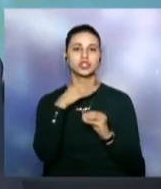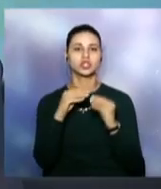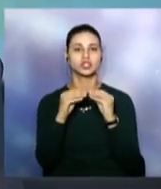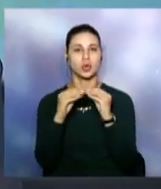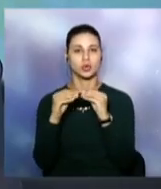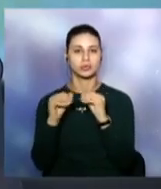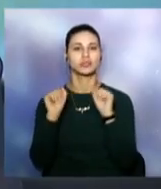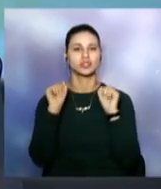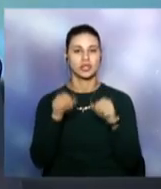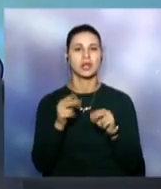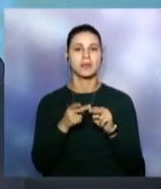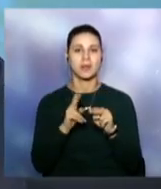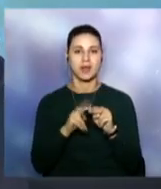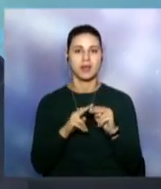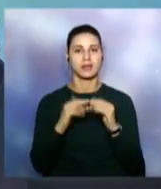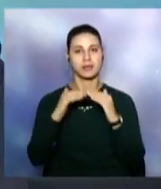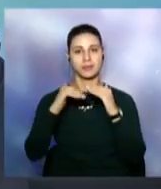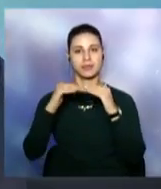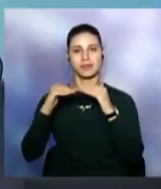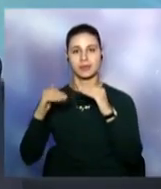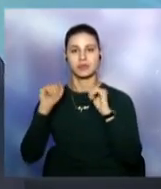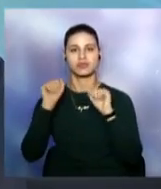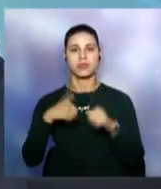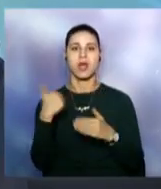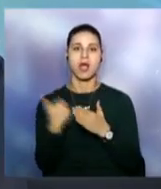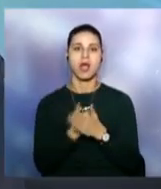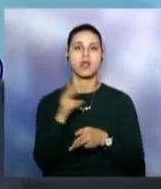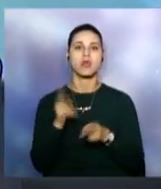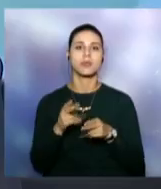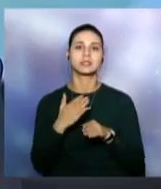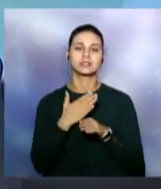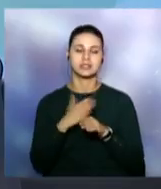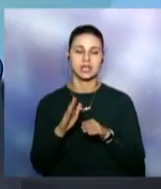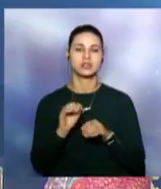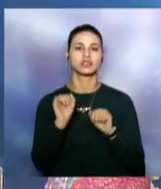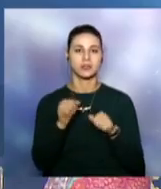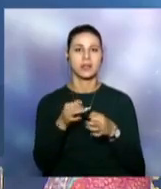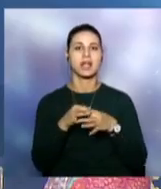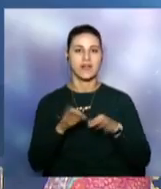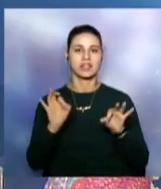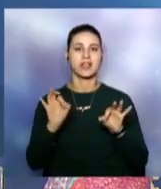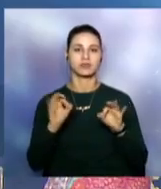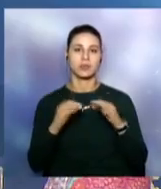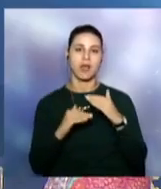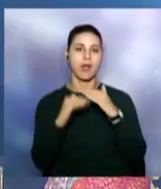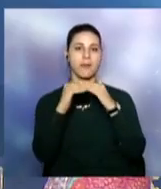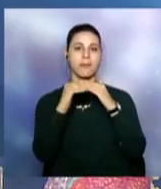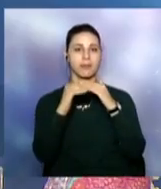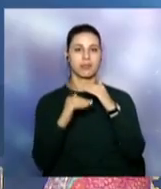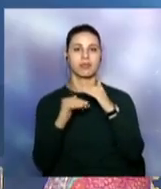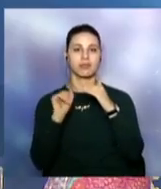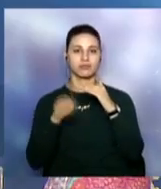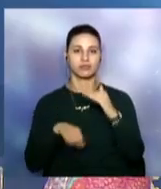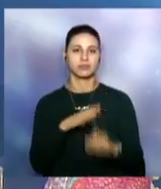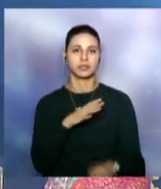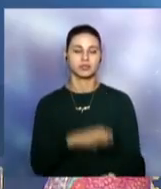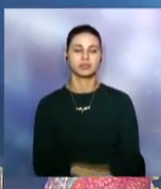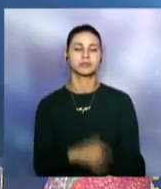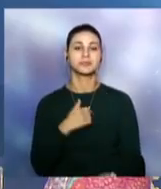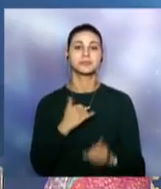შეხორცებითი ზონები, შეიძლება ეს ყველაფერი ხელახალი ოპერაციის გარეშე ლაპარასკოპიური და მექანიკურად დავათავისუფლოთ ეს უბნები, მოვაცილოთ.